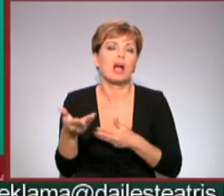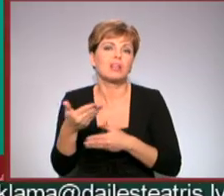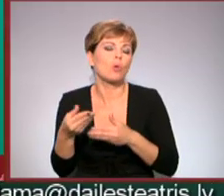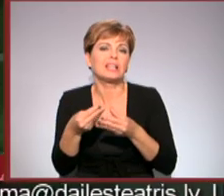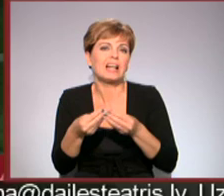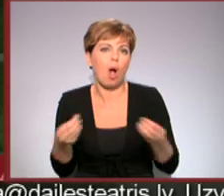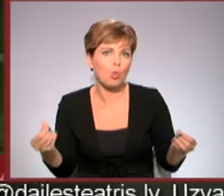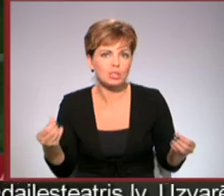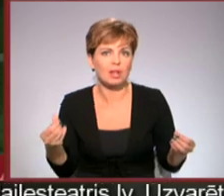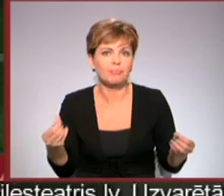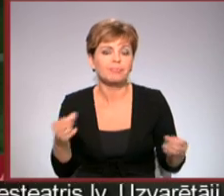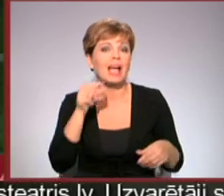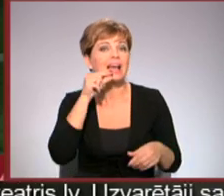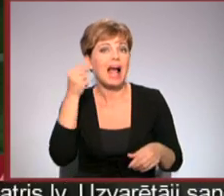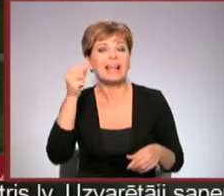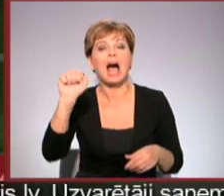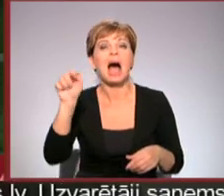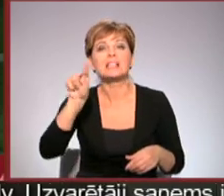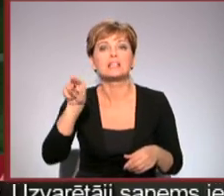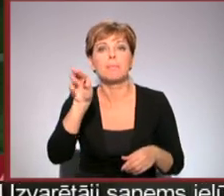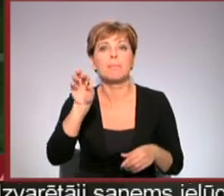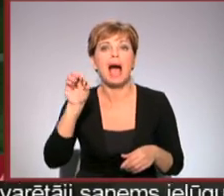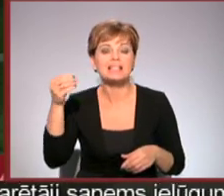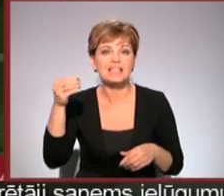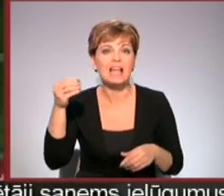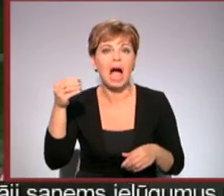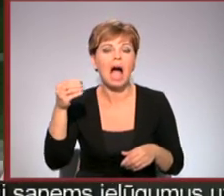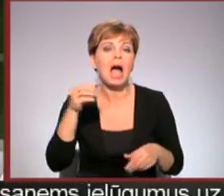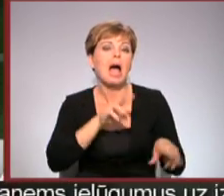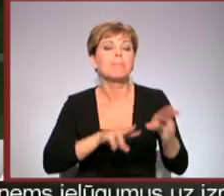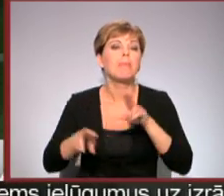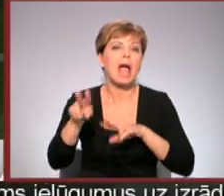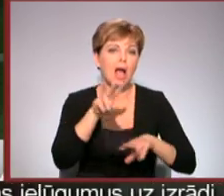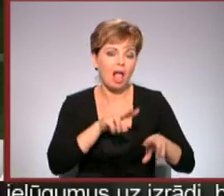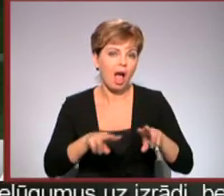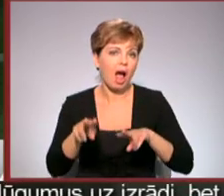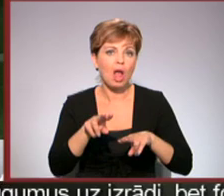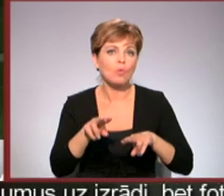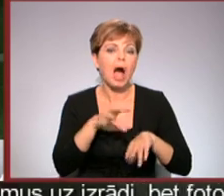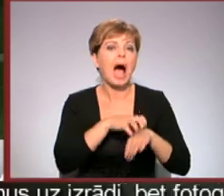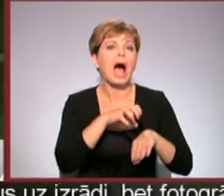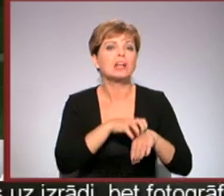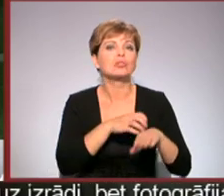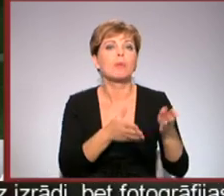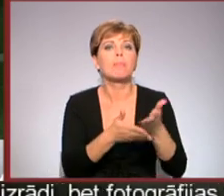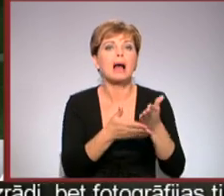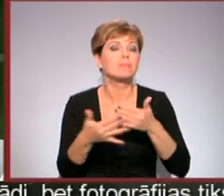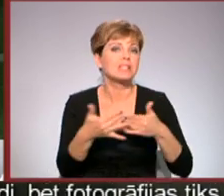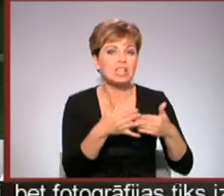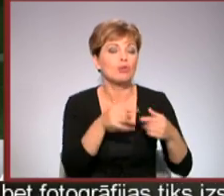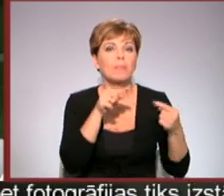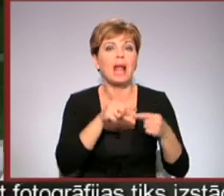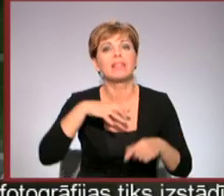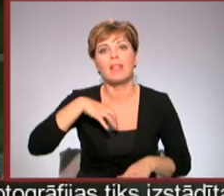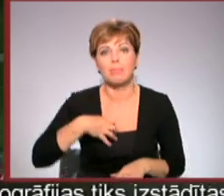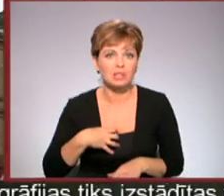trausla. Piemēram, Rains un Aspazī, būdam Kastaņolā, meklēja ārstu palīdzību cīņai pret depresiju. Viņi